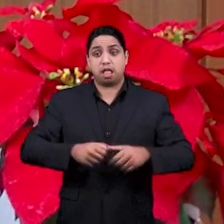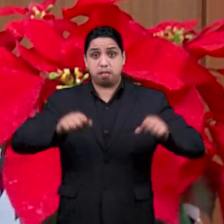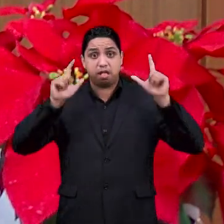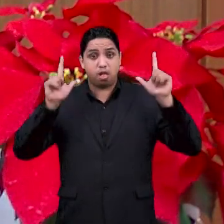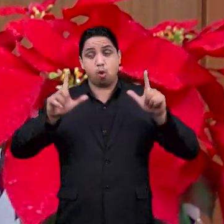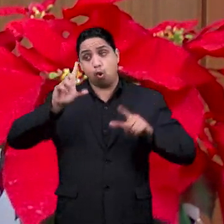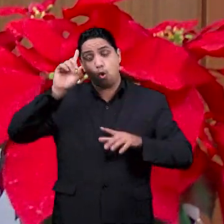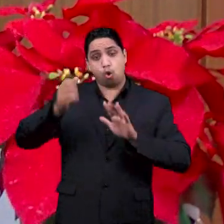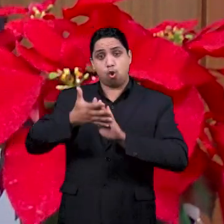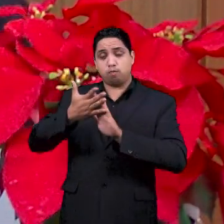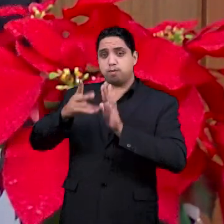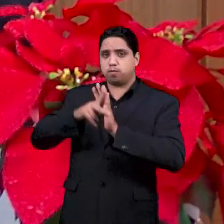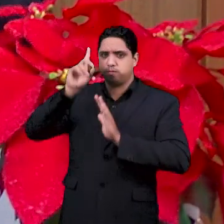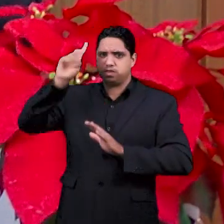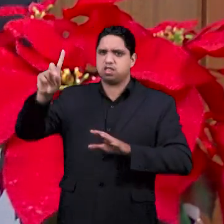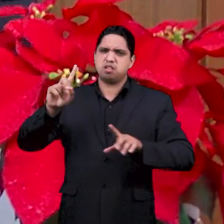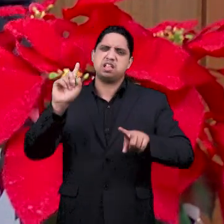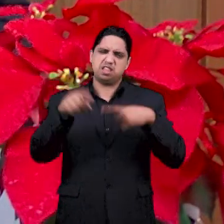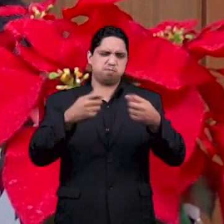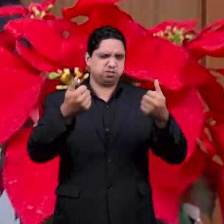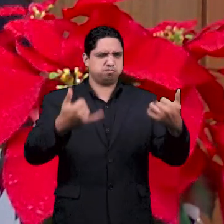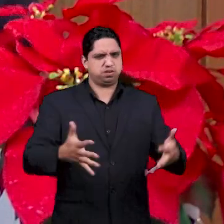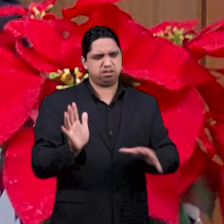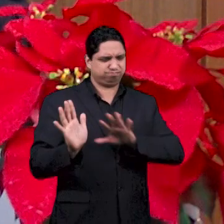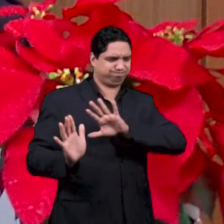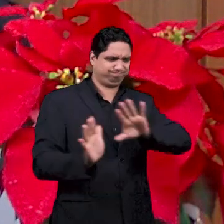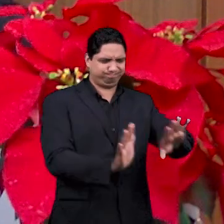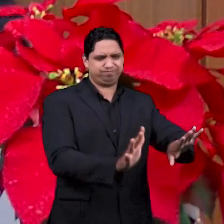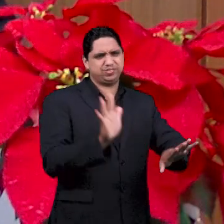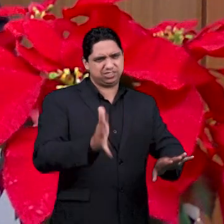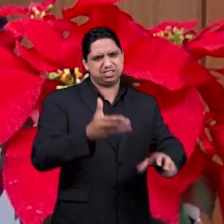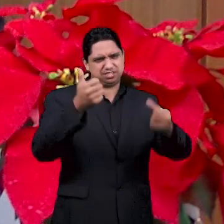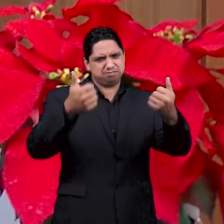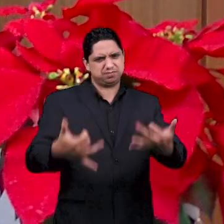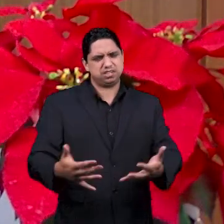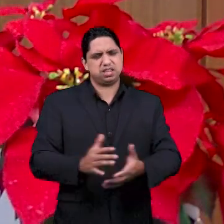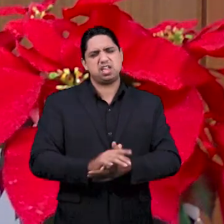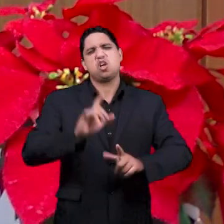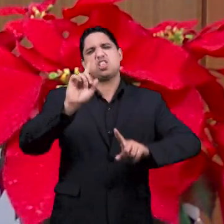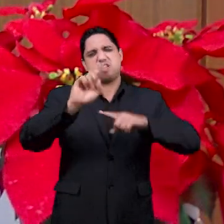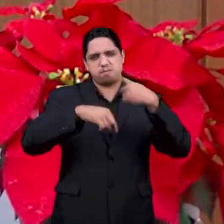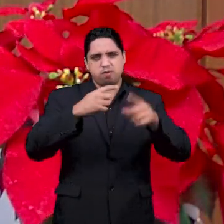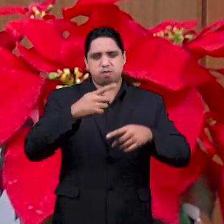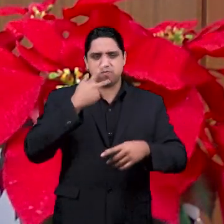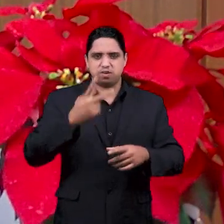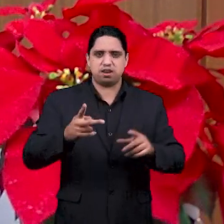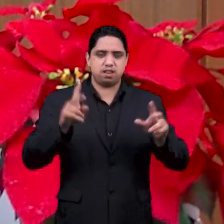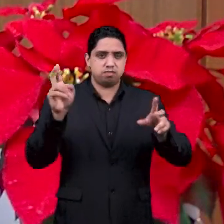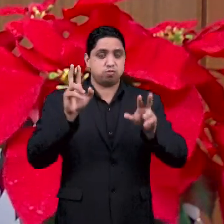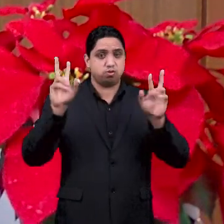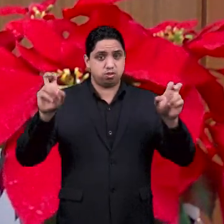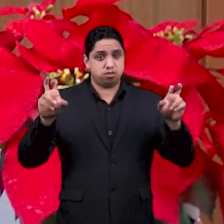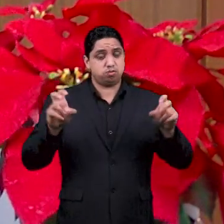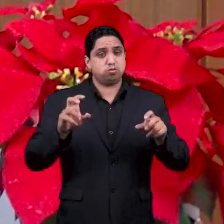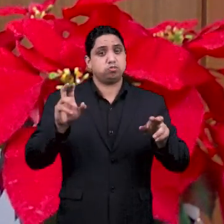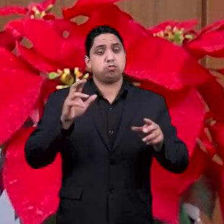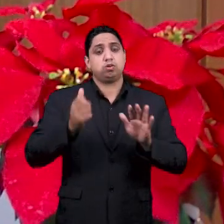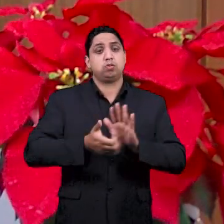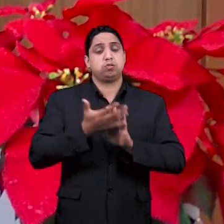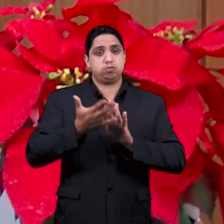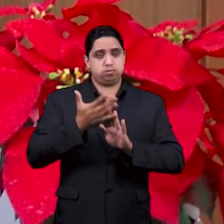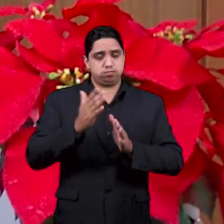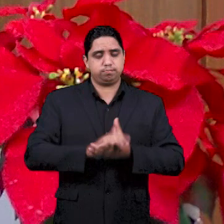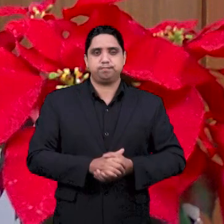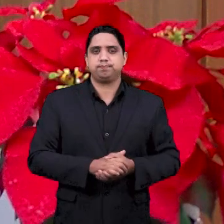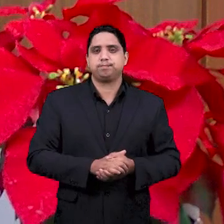боролись, что хвала, она только для Бога, она не может людей прославлять, кто там красиво поет или еще что-то в